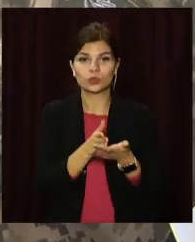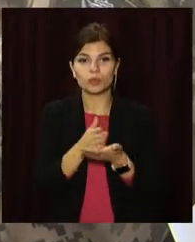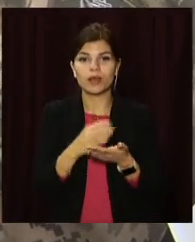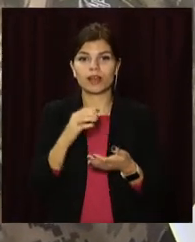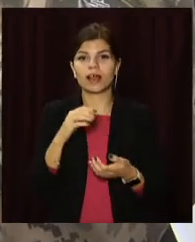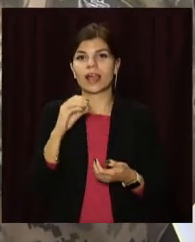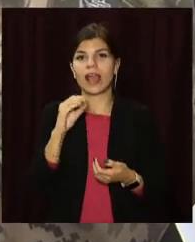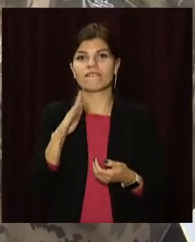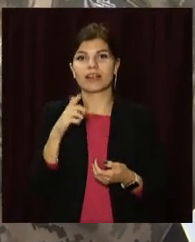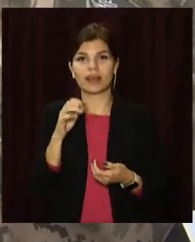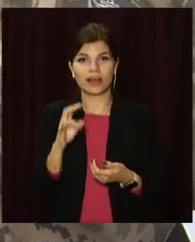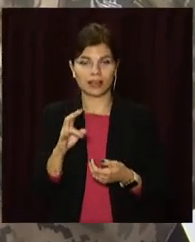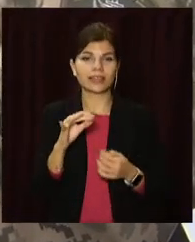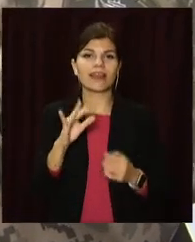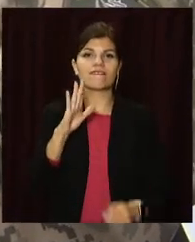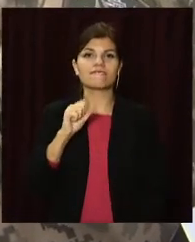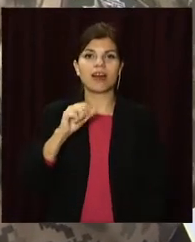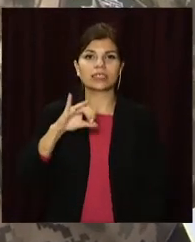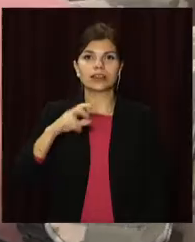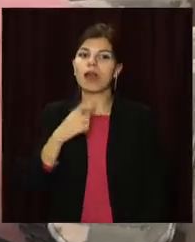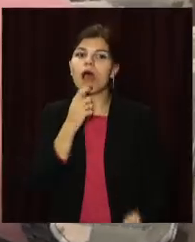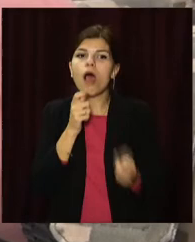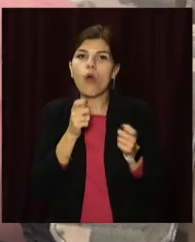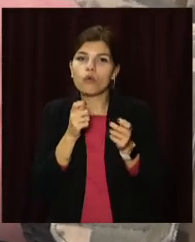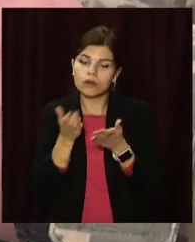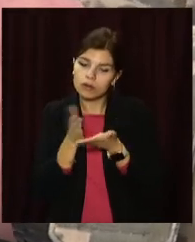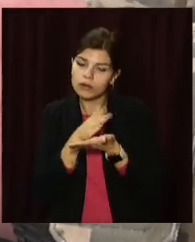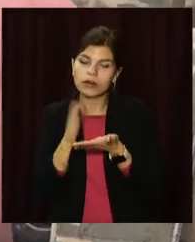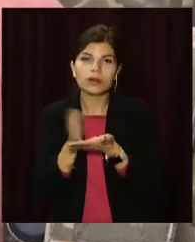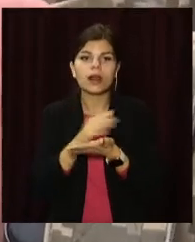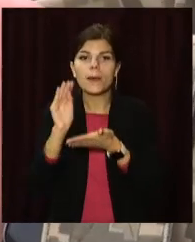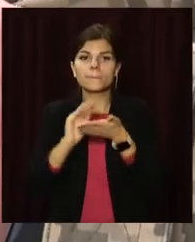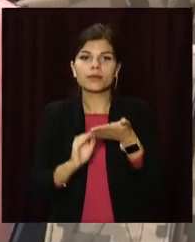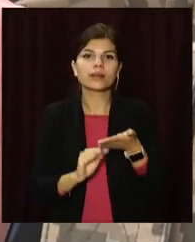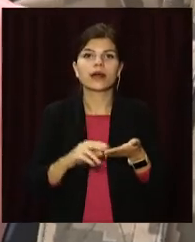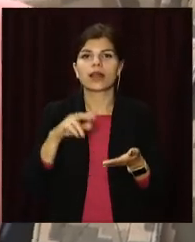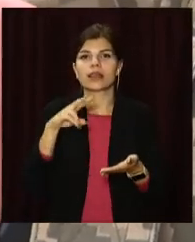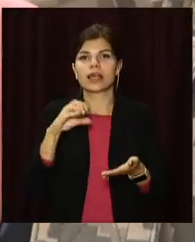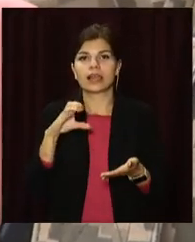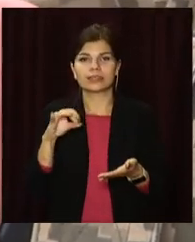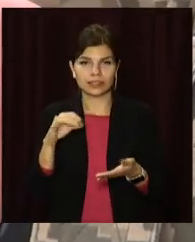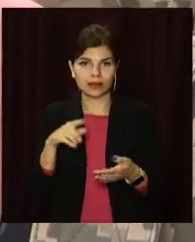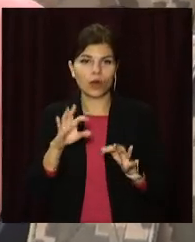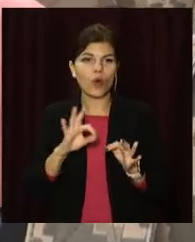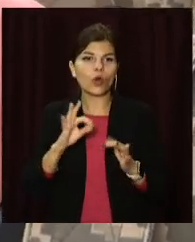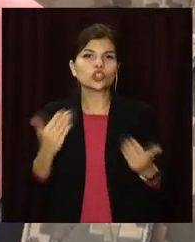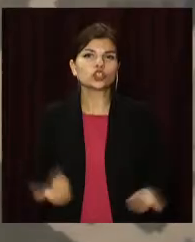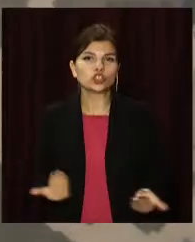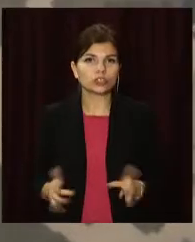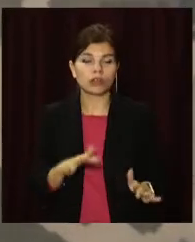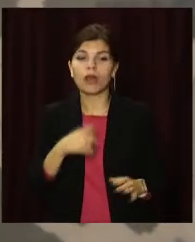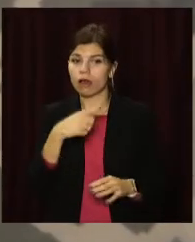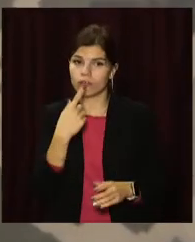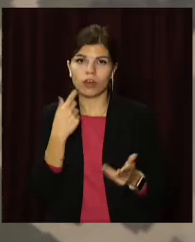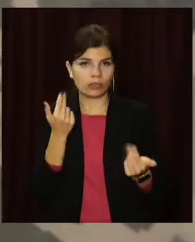Євген Іванченко і Василь Галичанський обережно перелистують роман-сповідь письменниці Лесі Шкиденко «Передень життя». Обидва